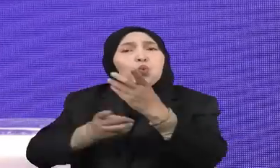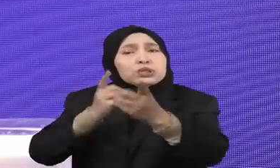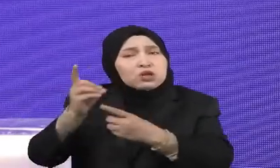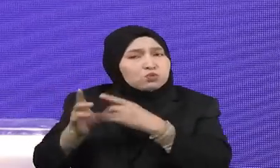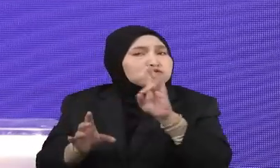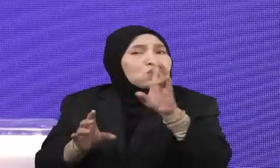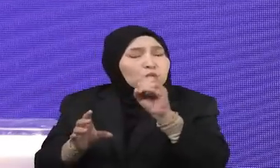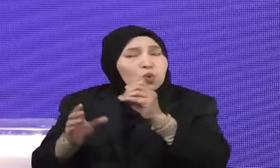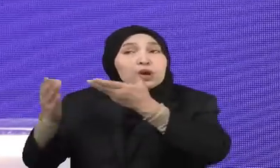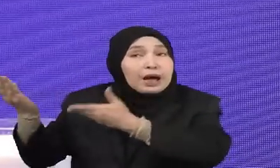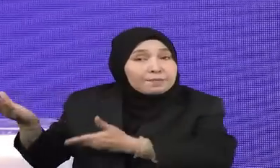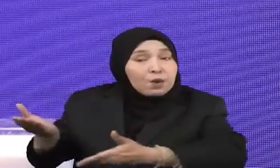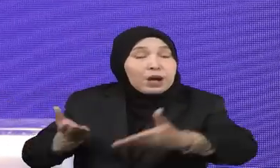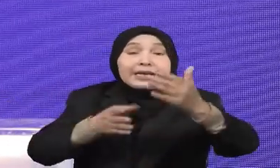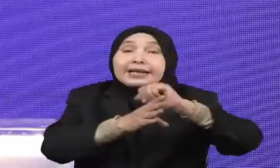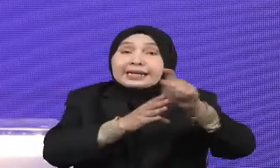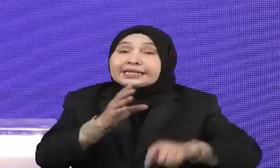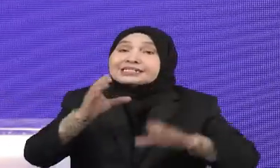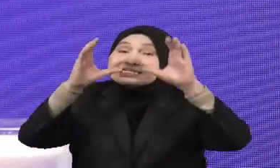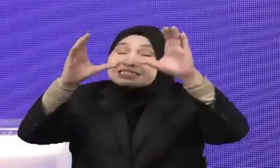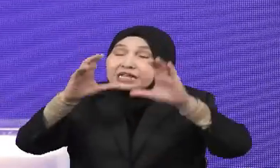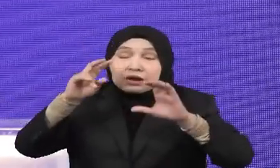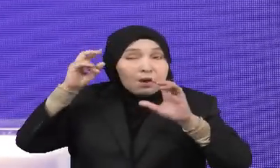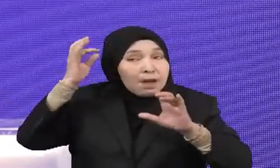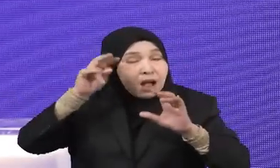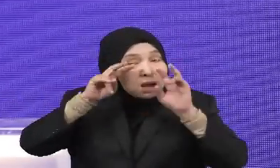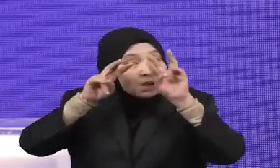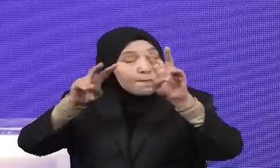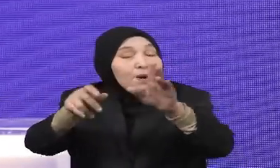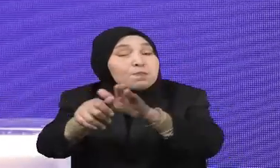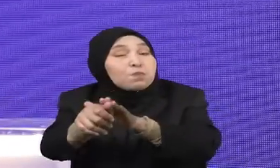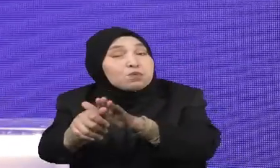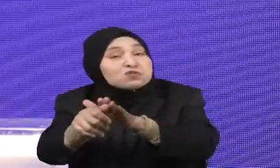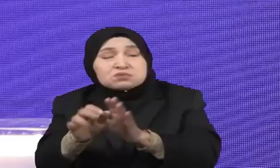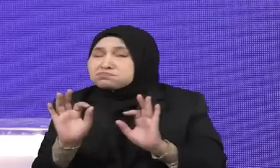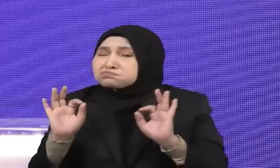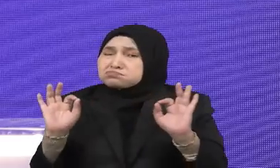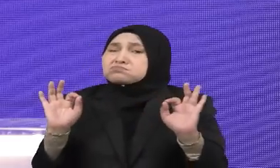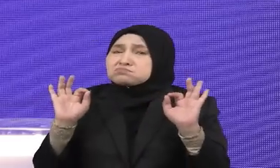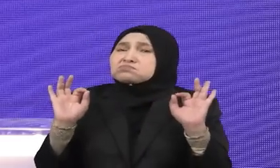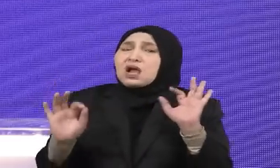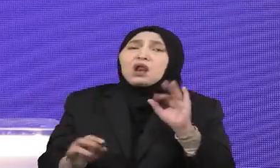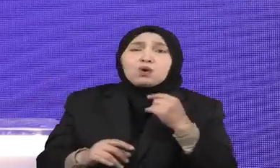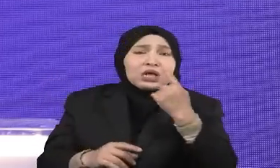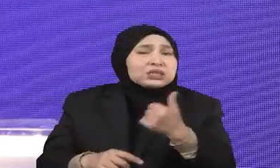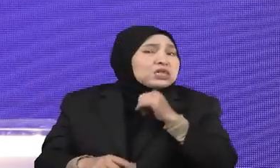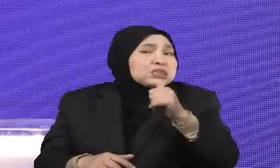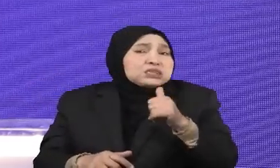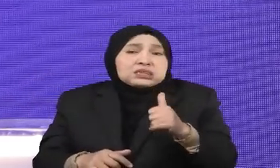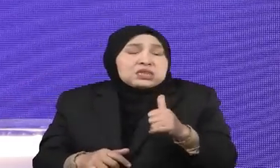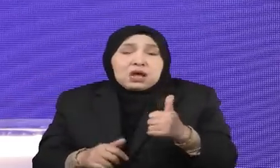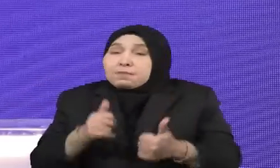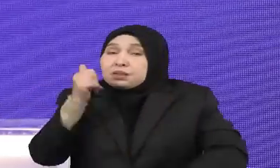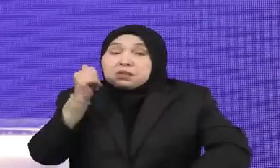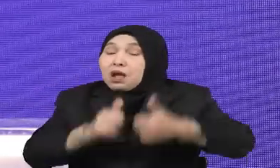nak bawa dia ke akhirat Ini adalah cara pandang cara Allah memuji is oke kalau katakan tak menang di